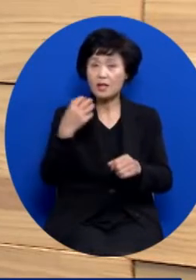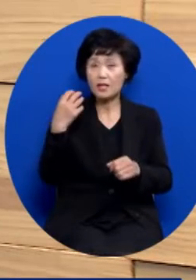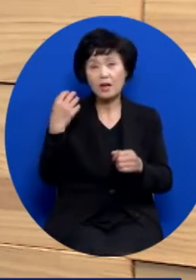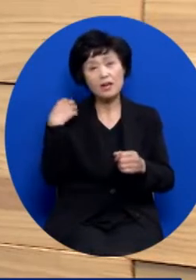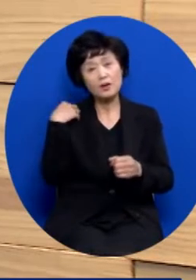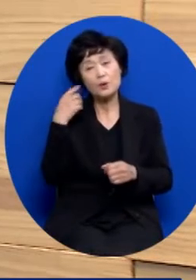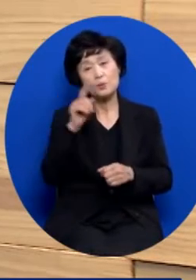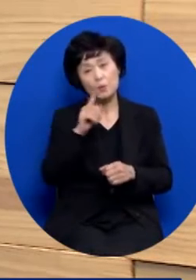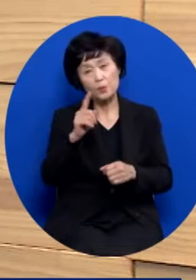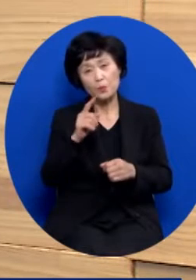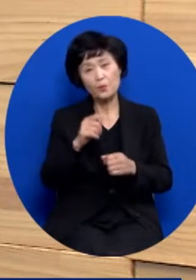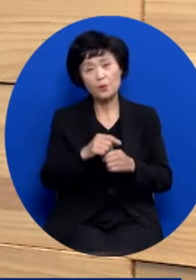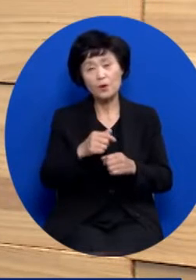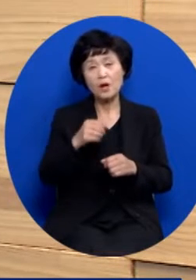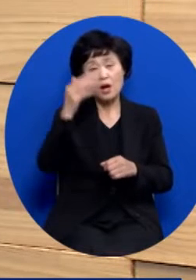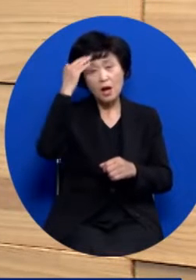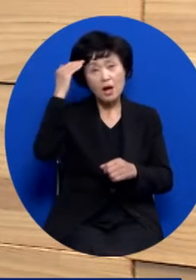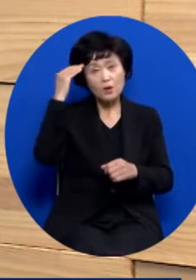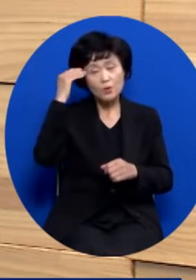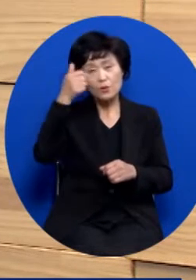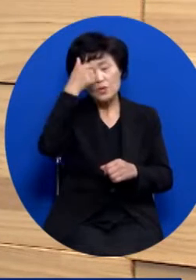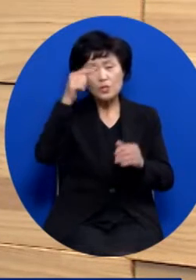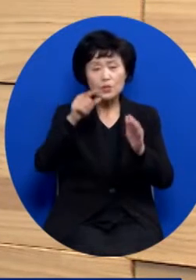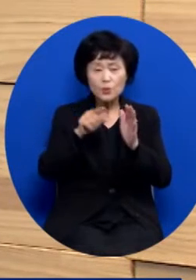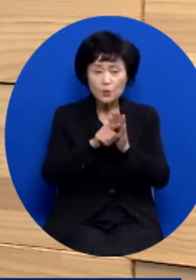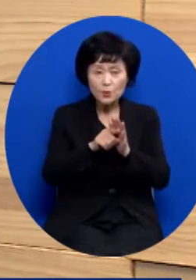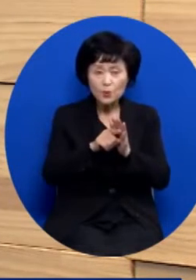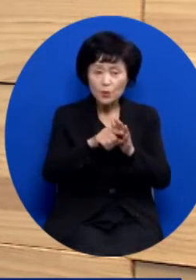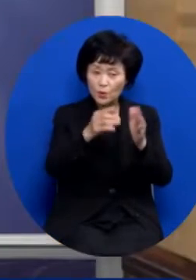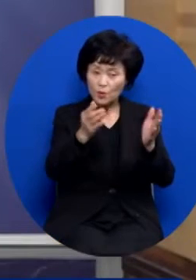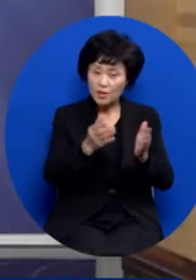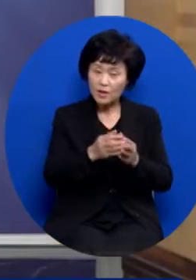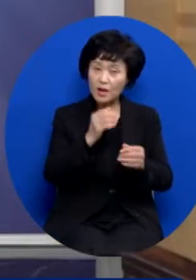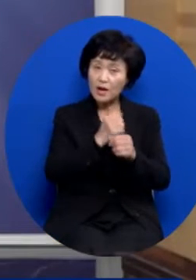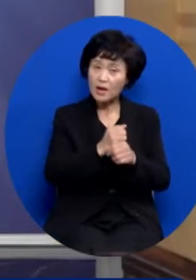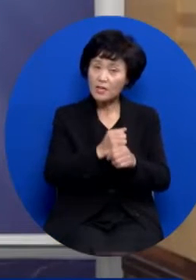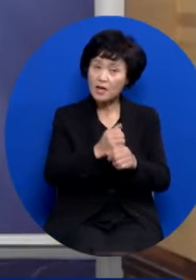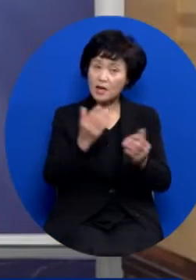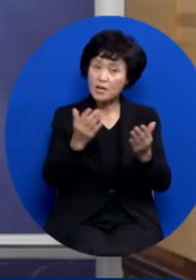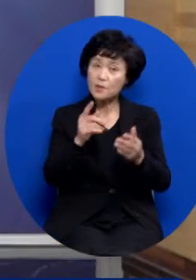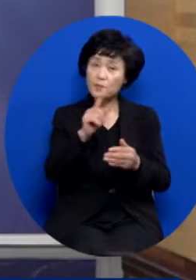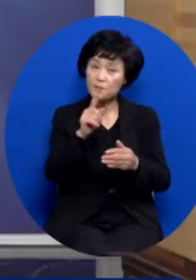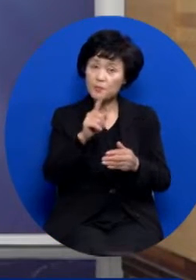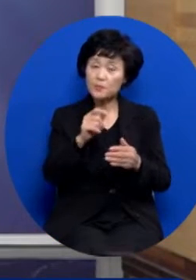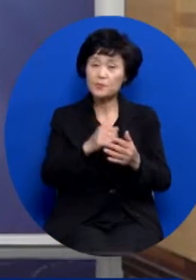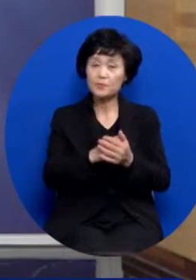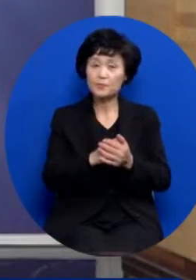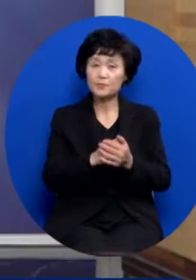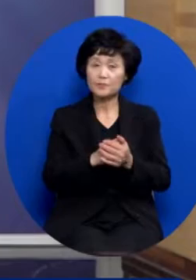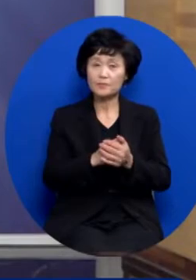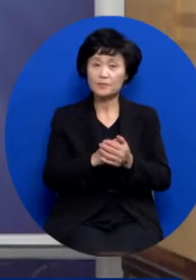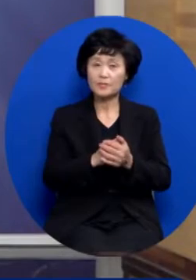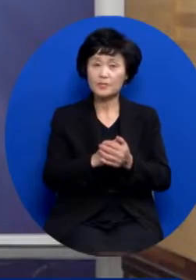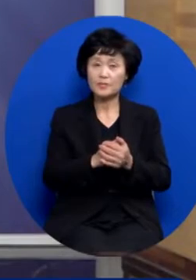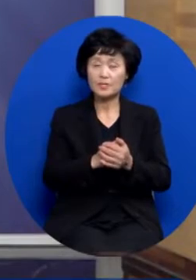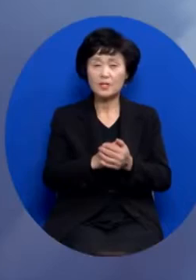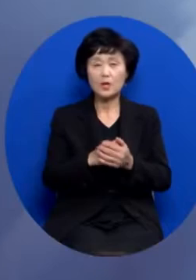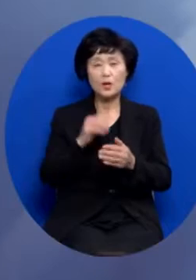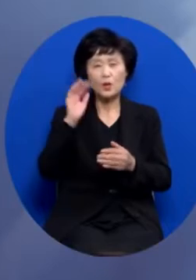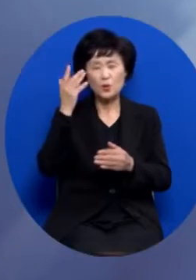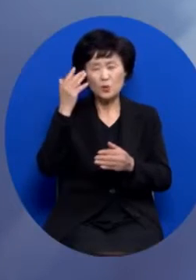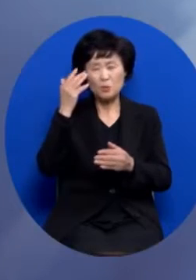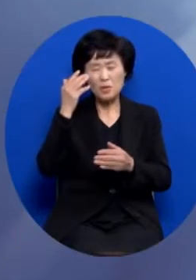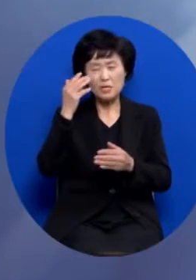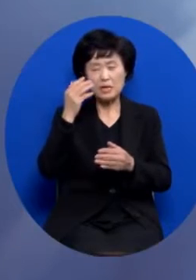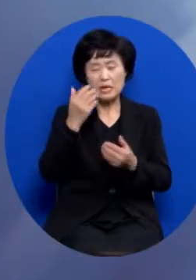특별히 한국인 이 기독교계가 할 수 있는 역할이 있을까요? 우리 사회가 최근에 그 사회적 갈등,